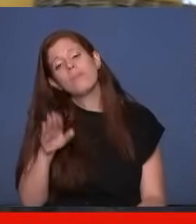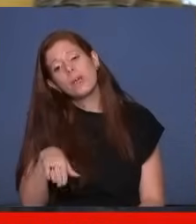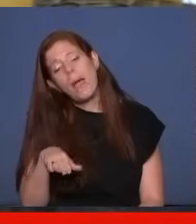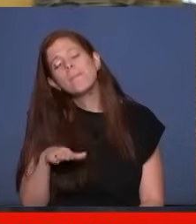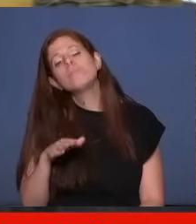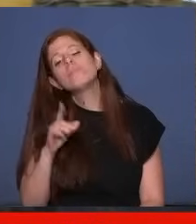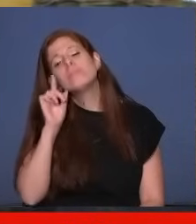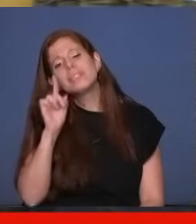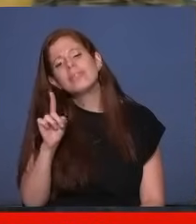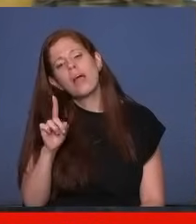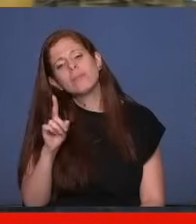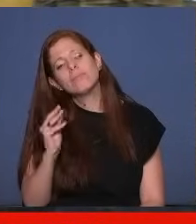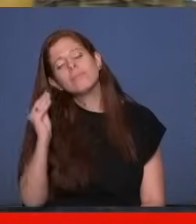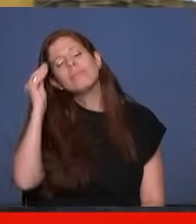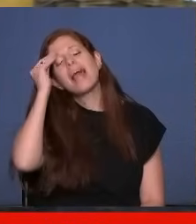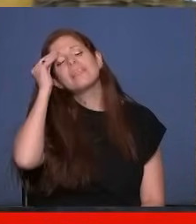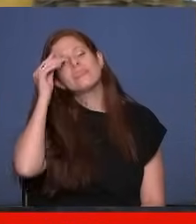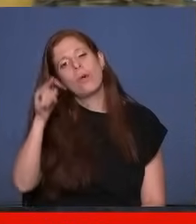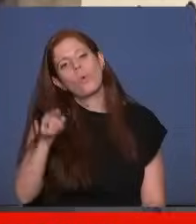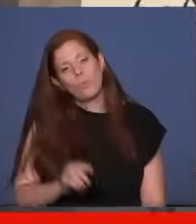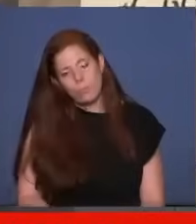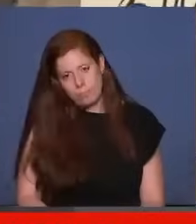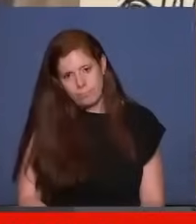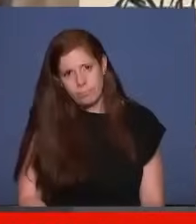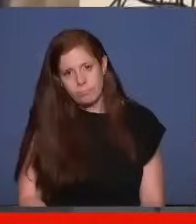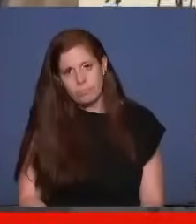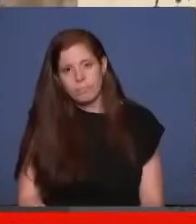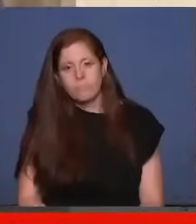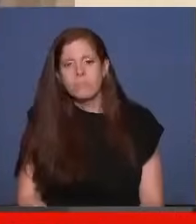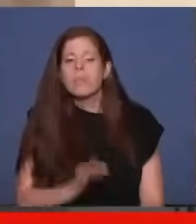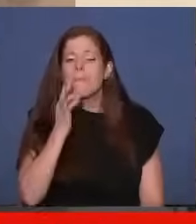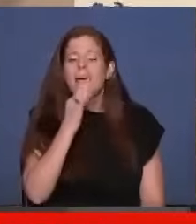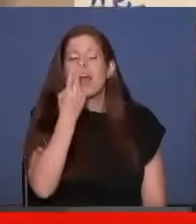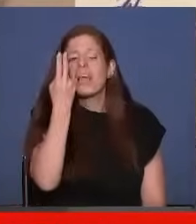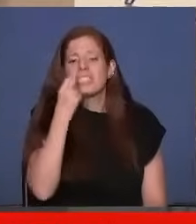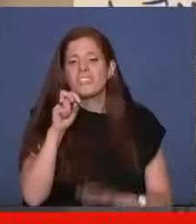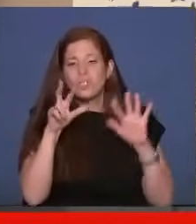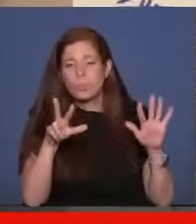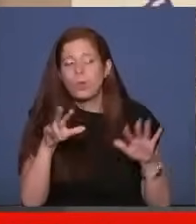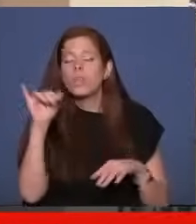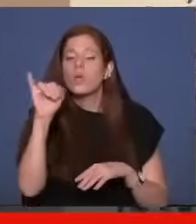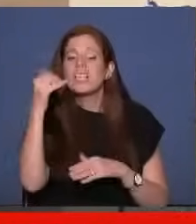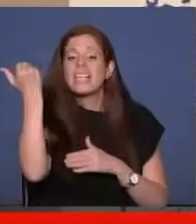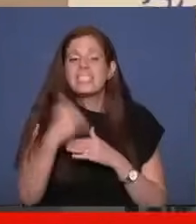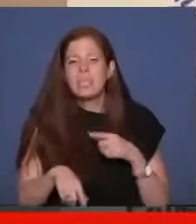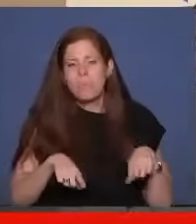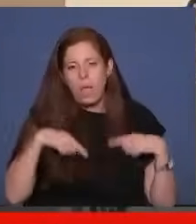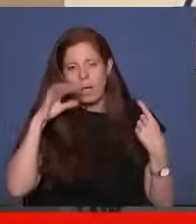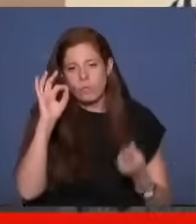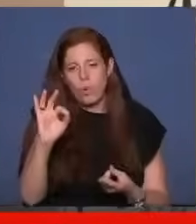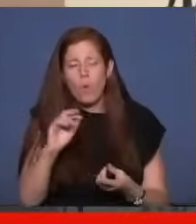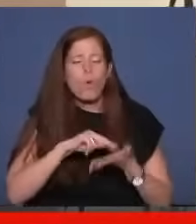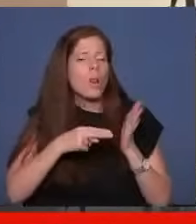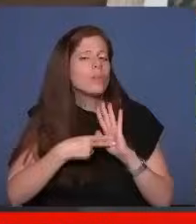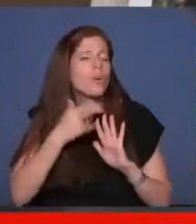וגם ידע להנציח את זכרו שם. בגיל 28 סיים יונתן את חייו. כל התוכניות הגדולות שהיו לו כבר